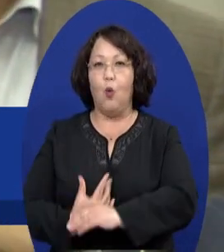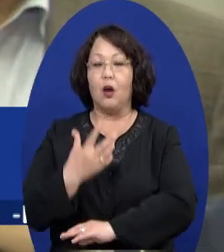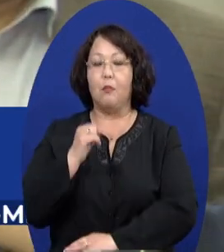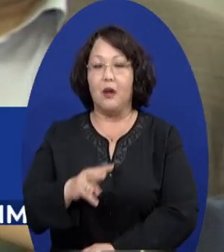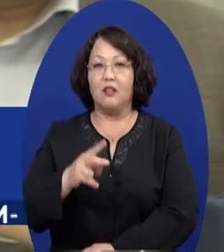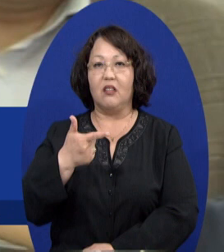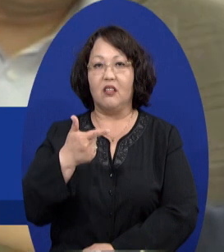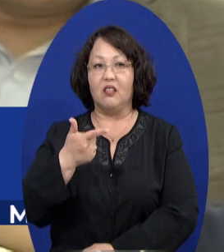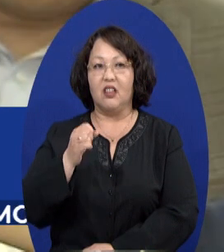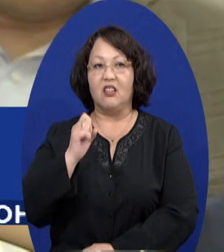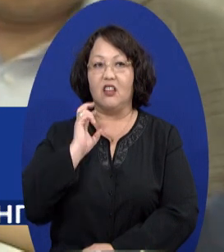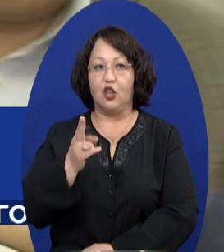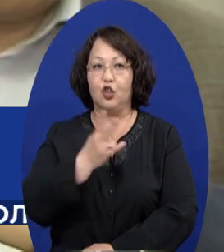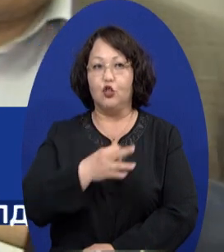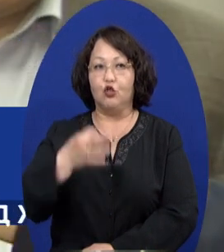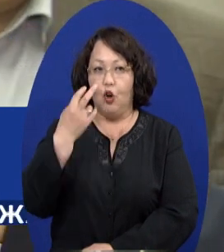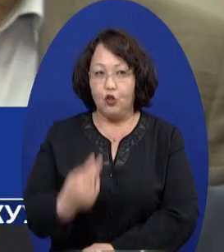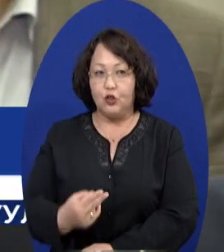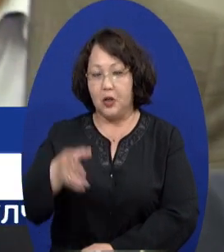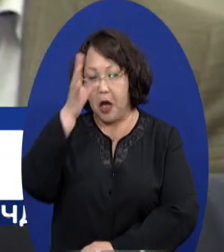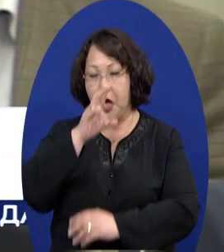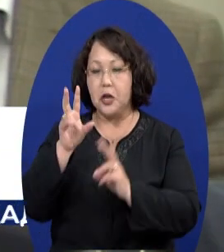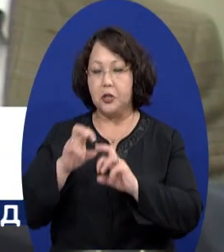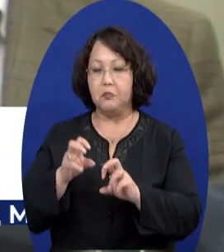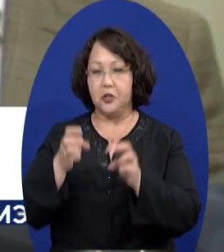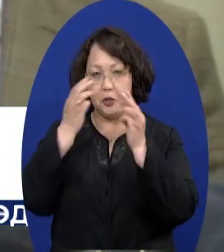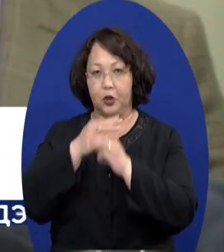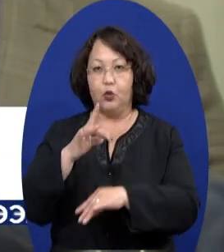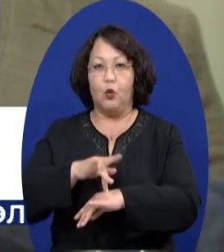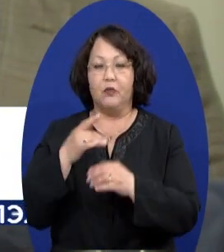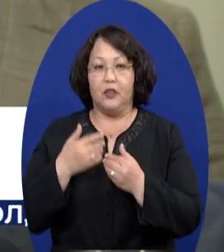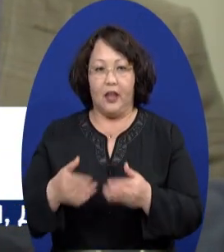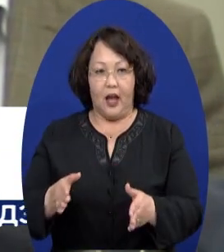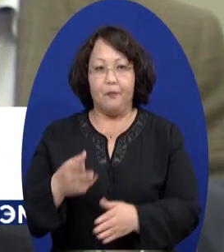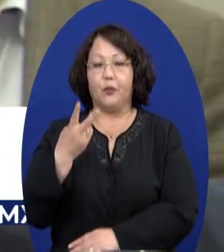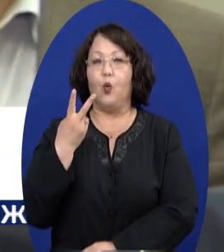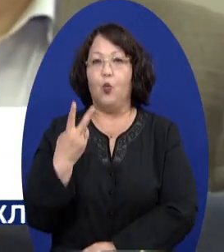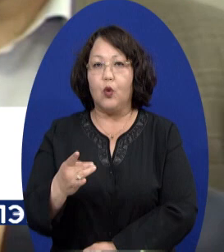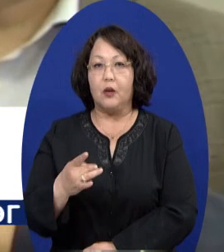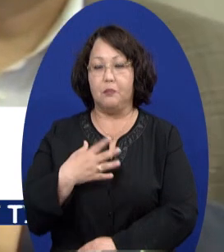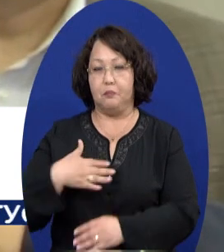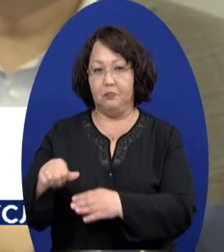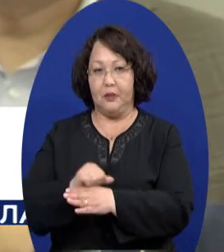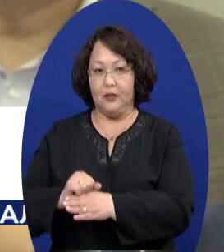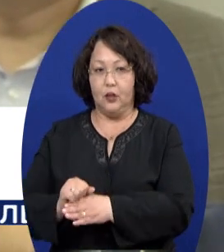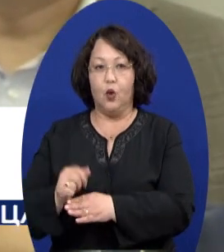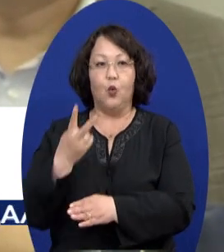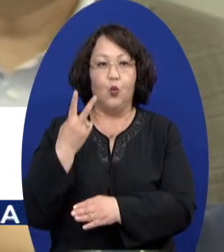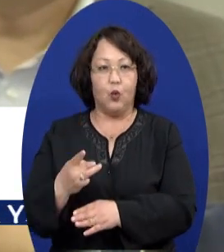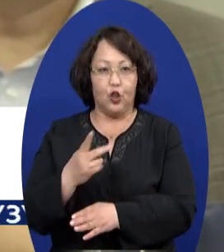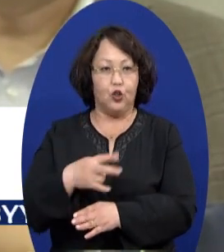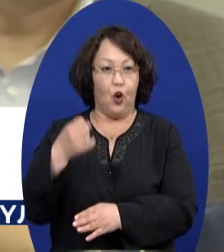генетик нөөцийн одоо эрдэмжилгээний төвийг бий болгоод үрээ одоо бэлддэг, үрээ